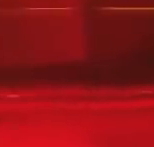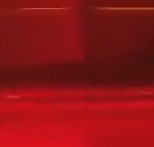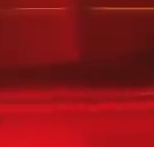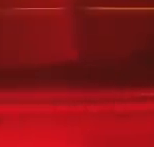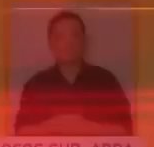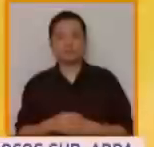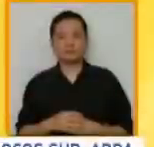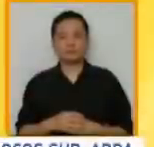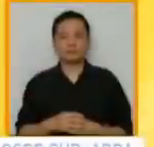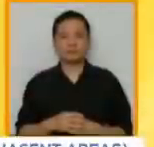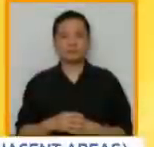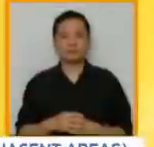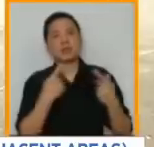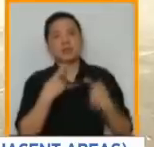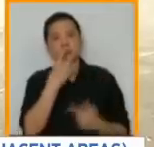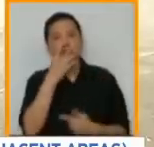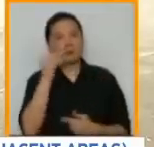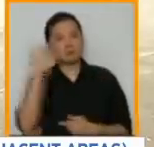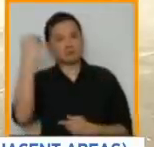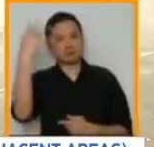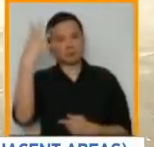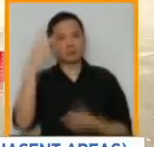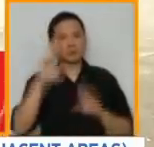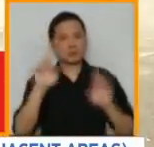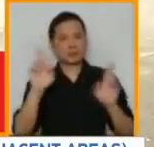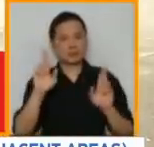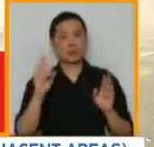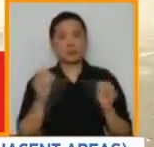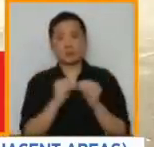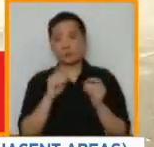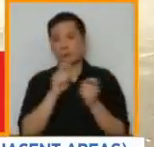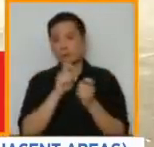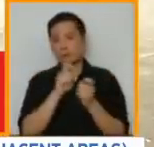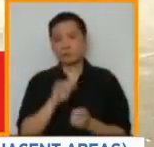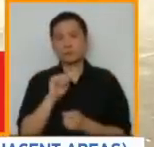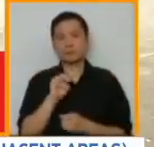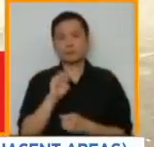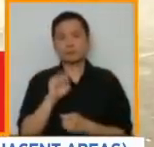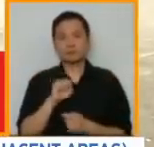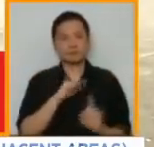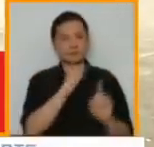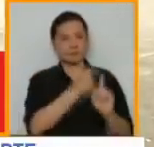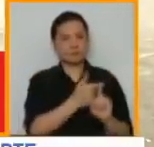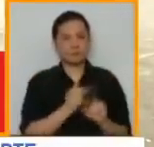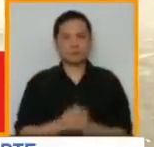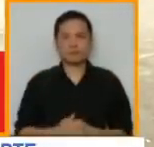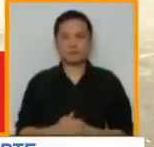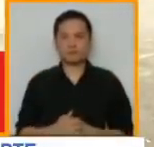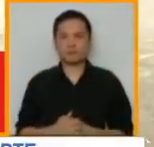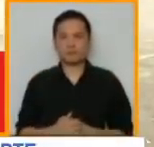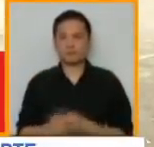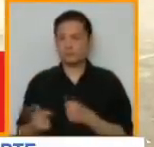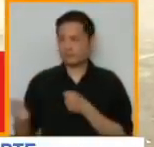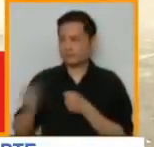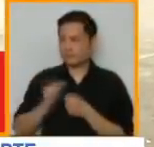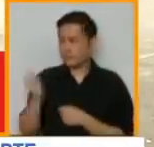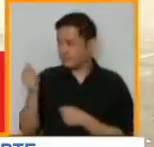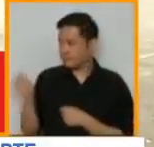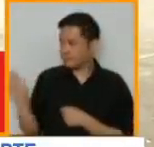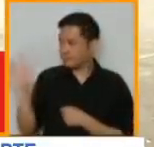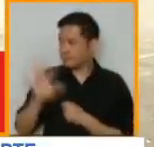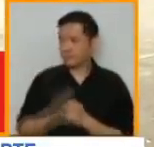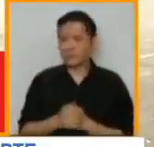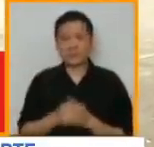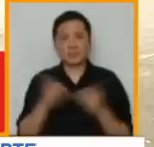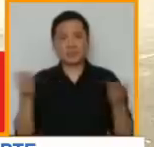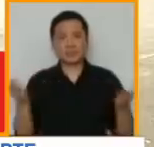Agustin. James, good morning! Maris, good morning! Abiso sa mga kapuso nating motorista na dumaraan dito sa EDSA. 24 oras na